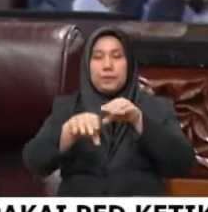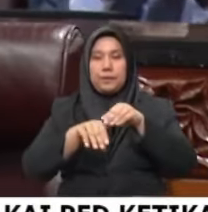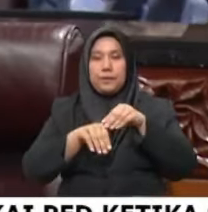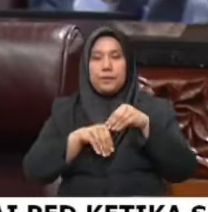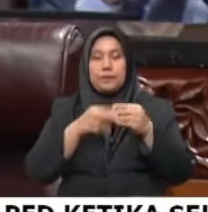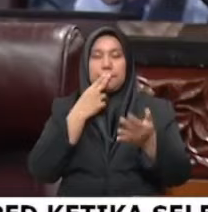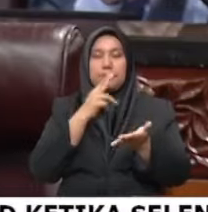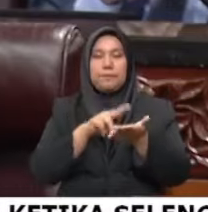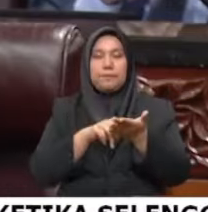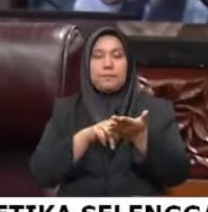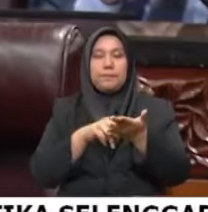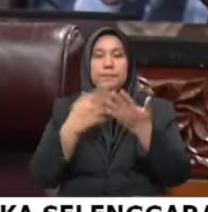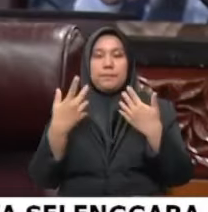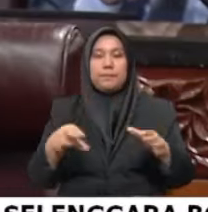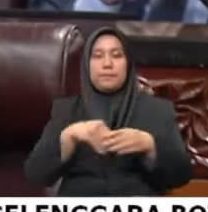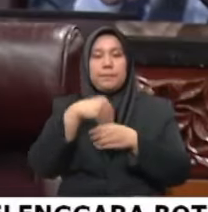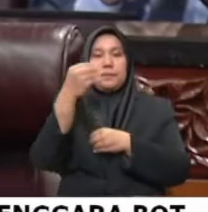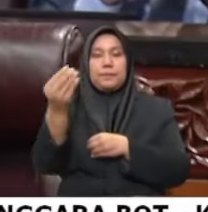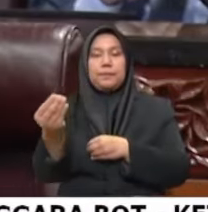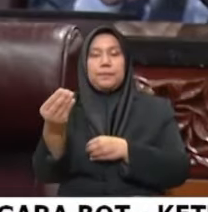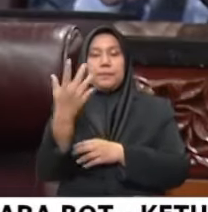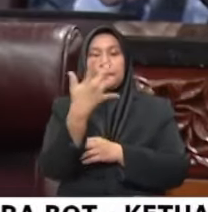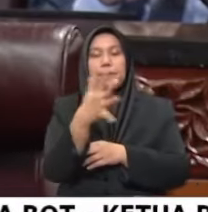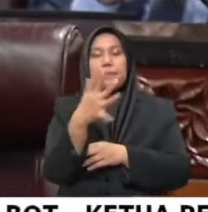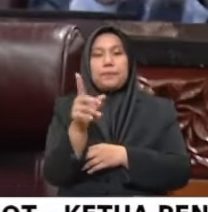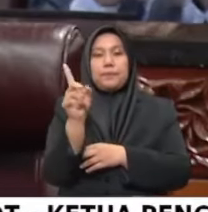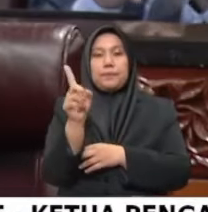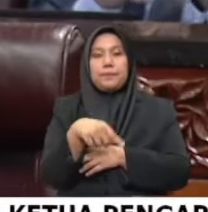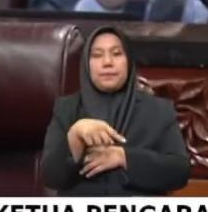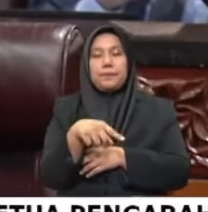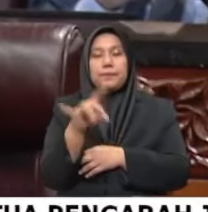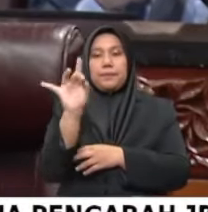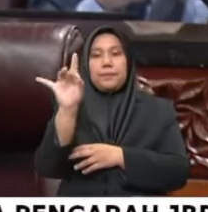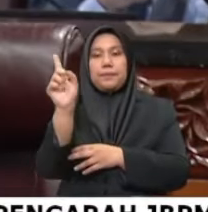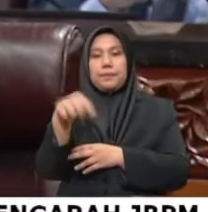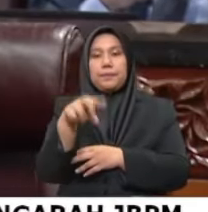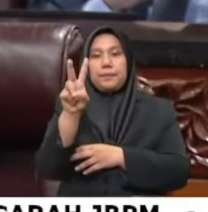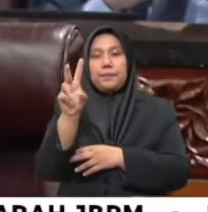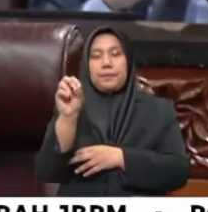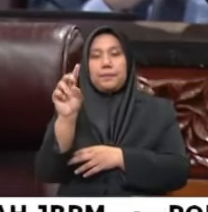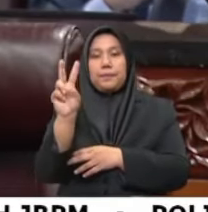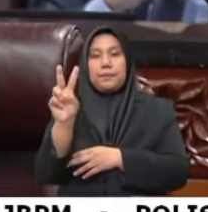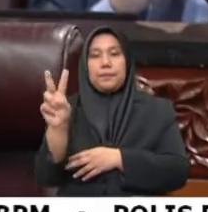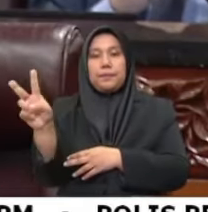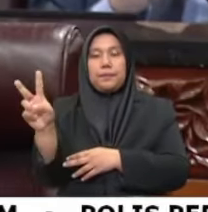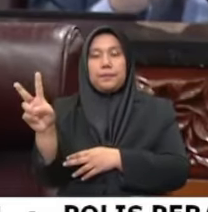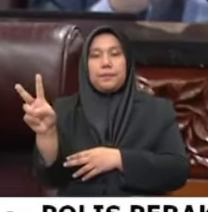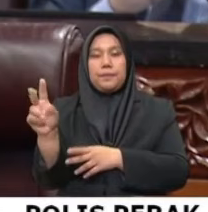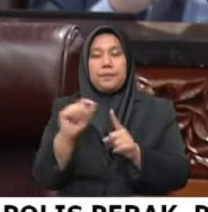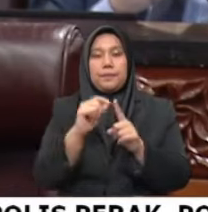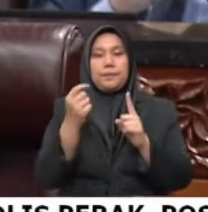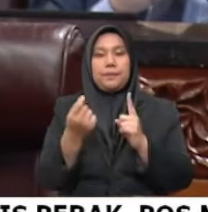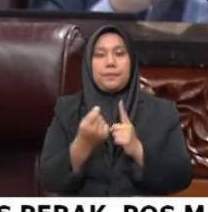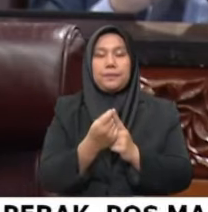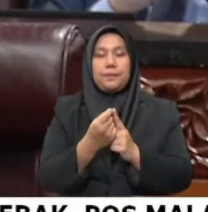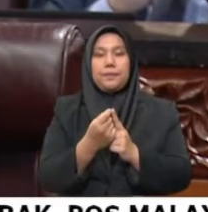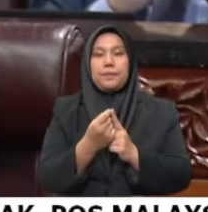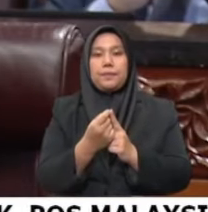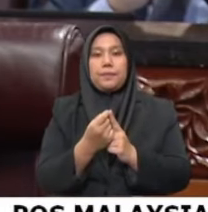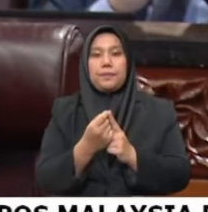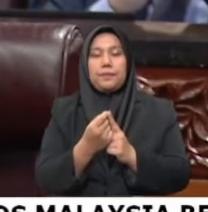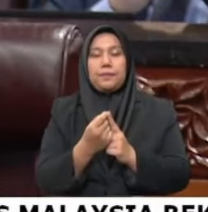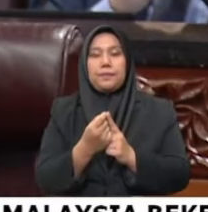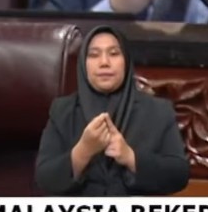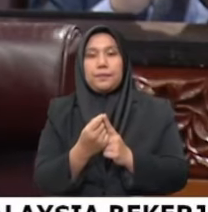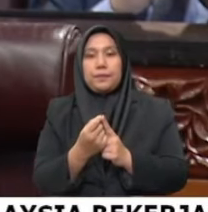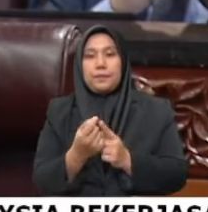telah dikeluarkan pada 15 Ogos 2022. Dan tarikh milik tapak kepada kontraktor